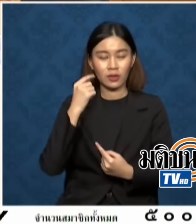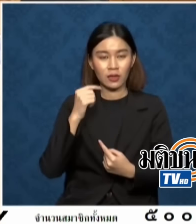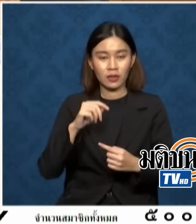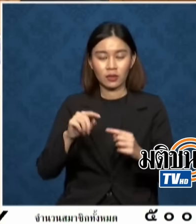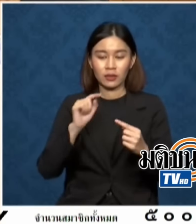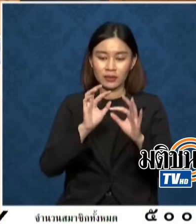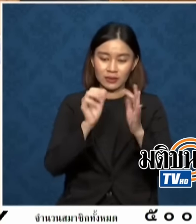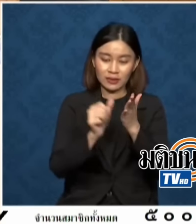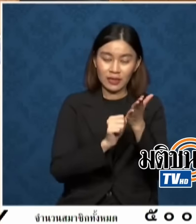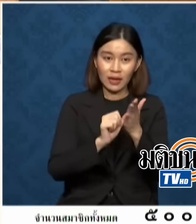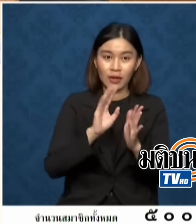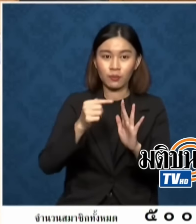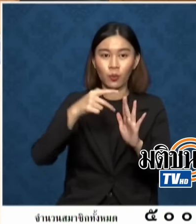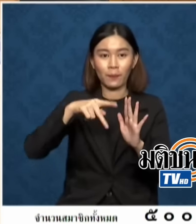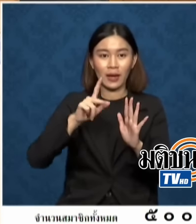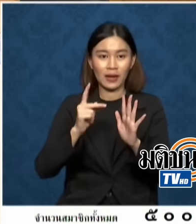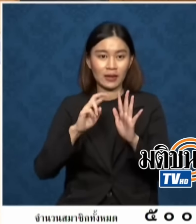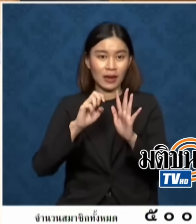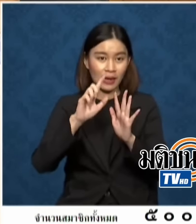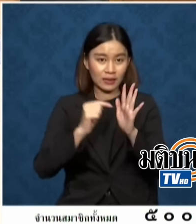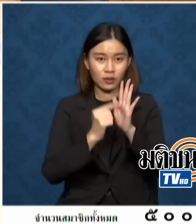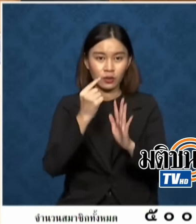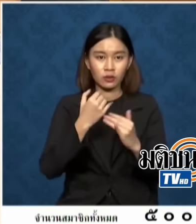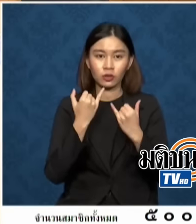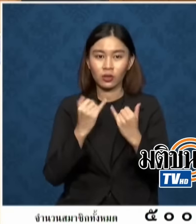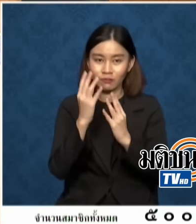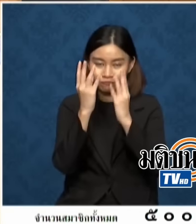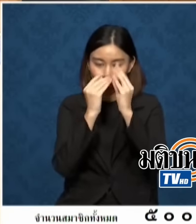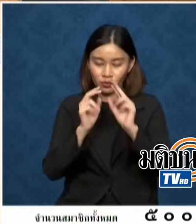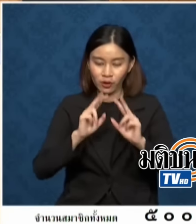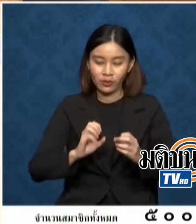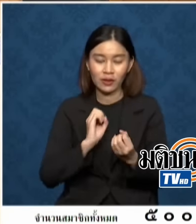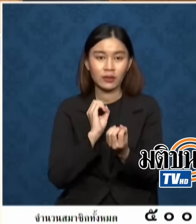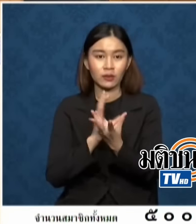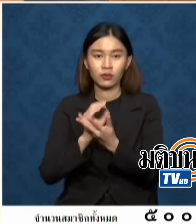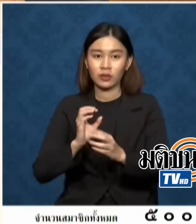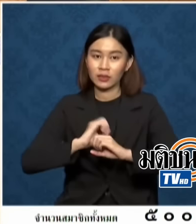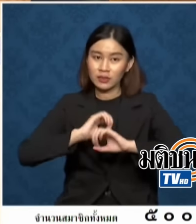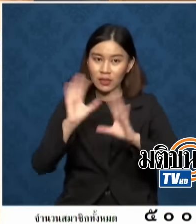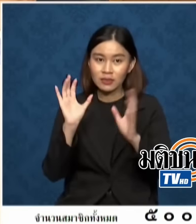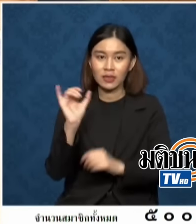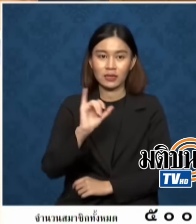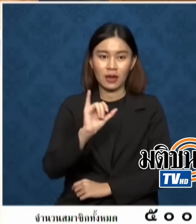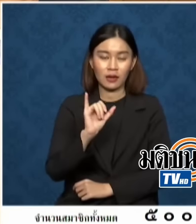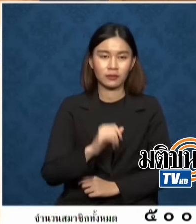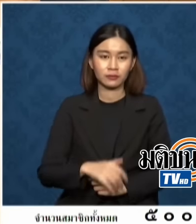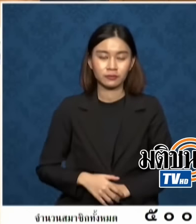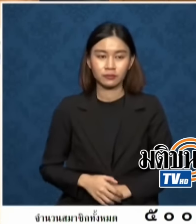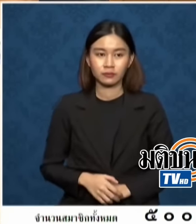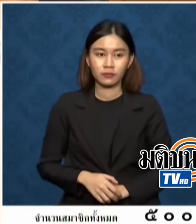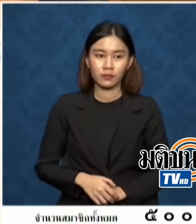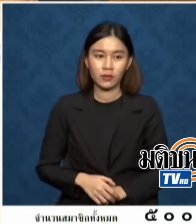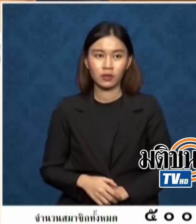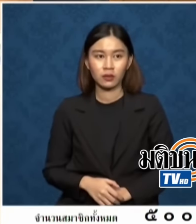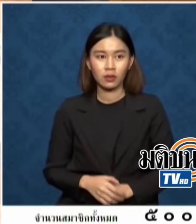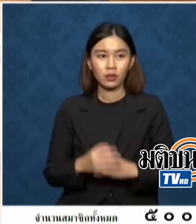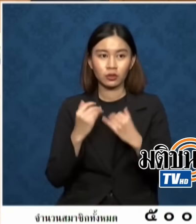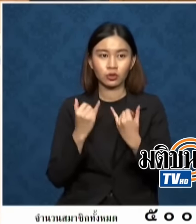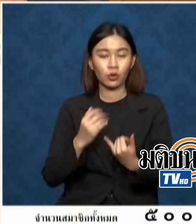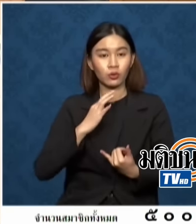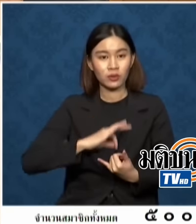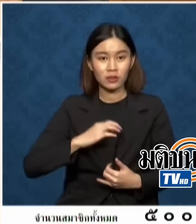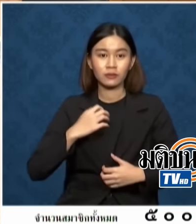เรื่องบุพการีระดับแรกยังไม่มีผลการศึกษาผลกระทบอย่างเป็นทางการมารองรับจึงเป็นเรื่องที่น่